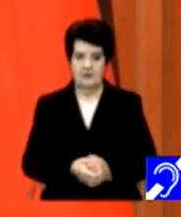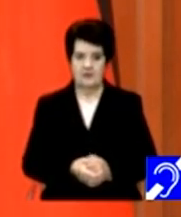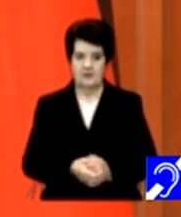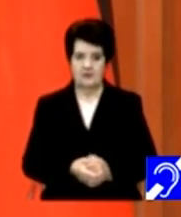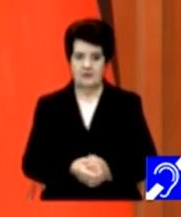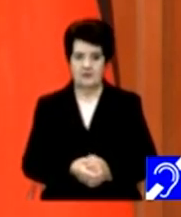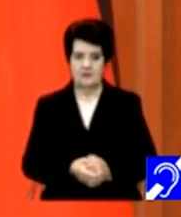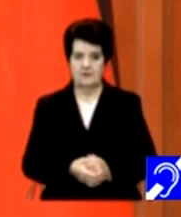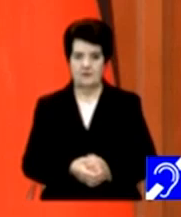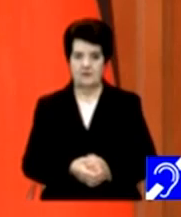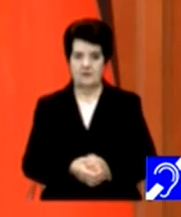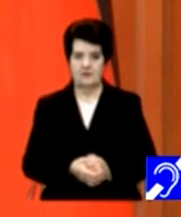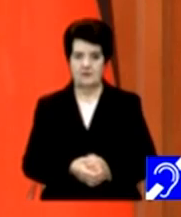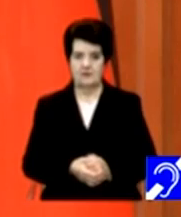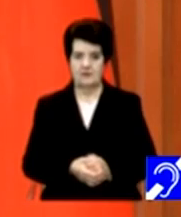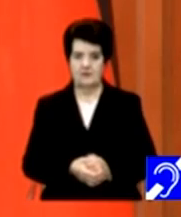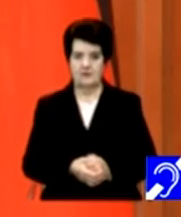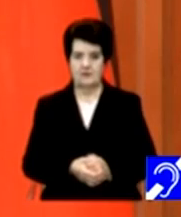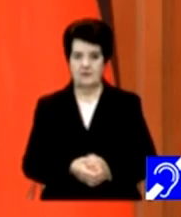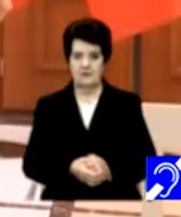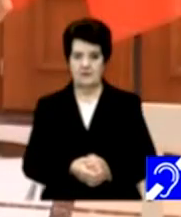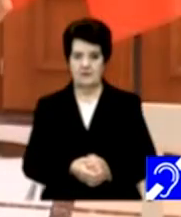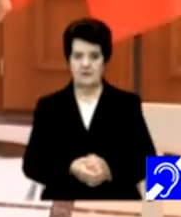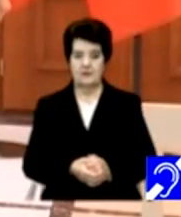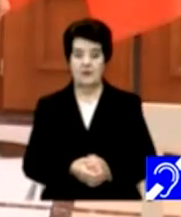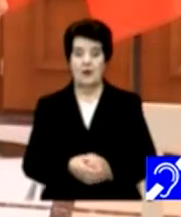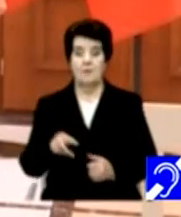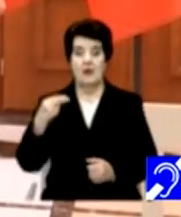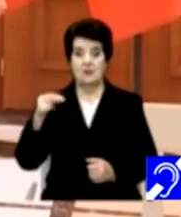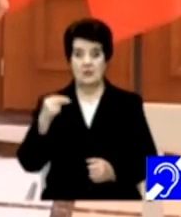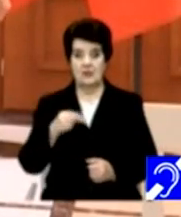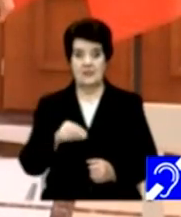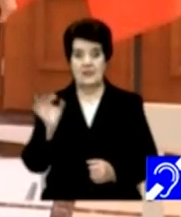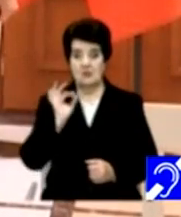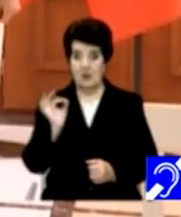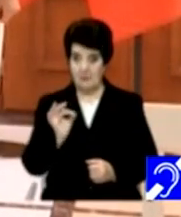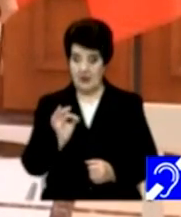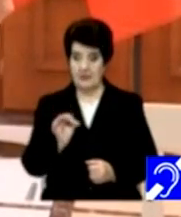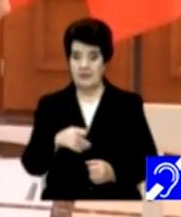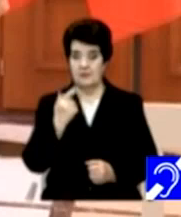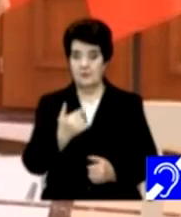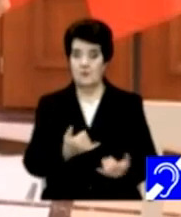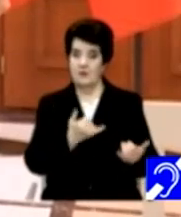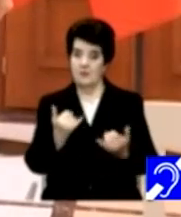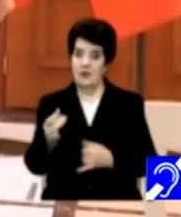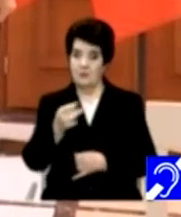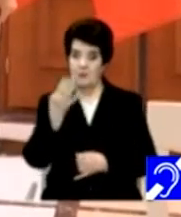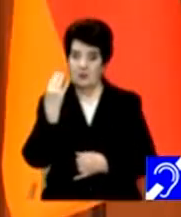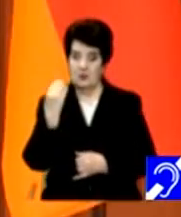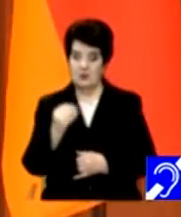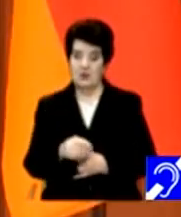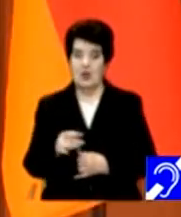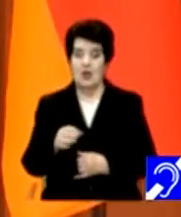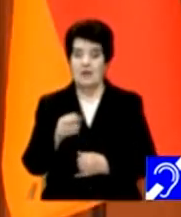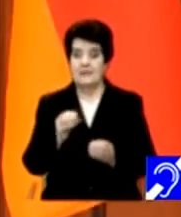Partner und als Anwalt dieser Region. Președintele Germaniei a declarat că va oferi Republicii Moldova 10 milioane